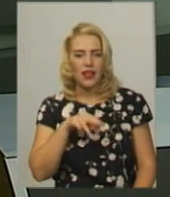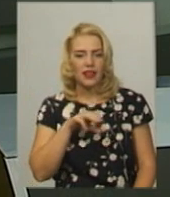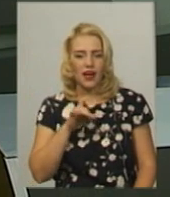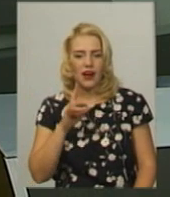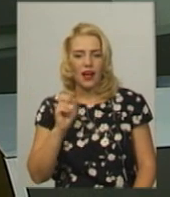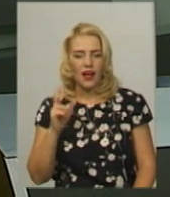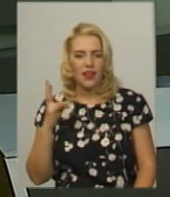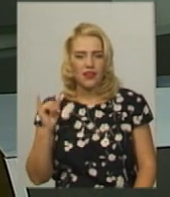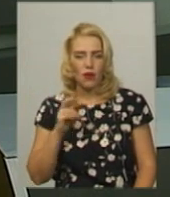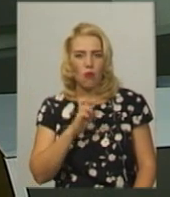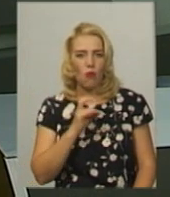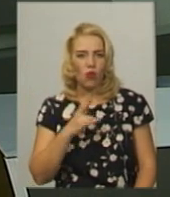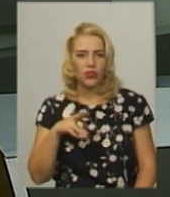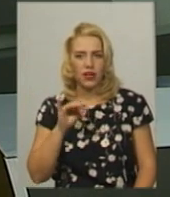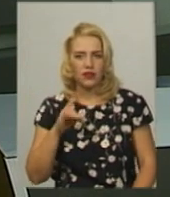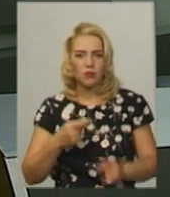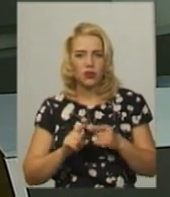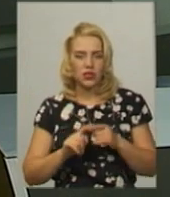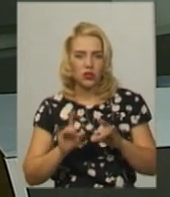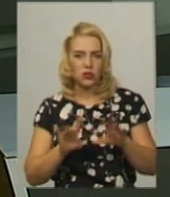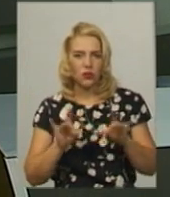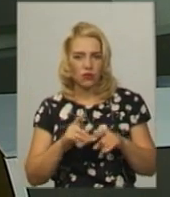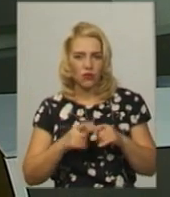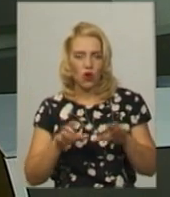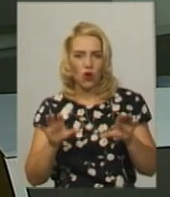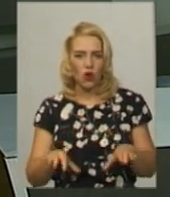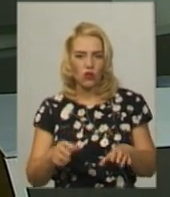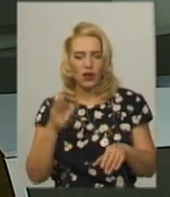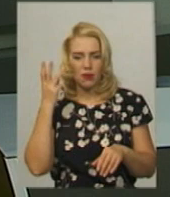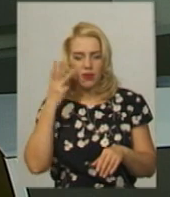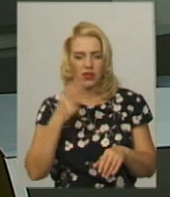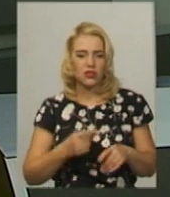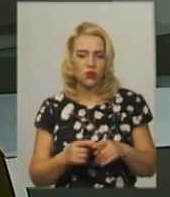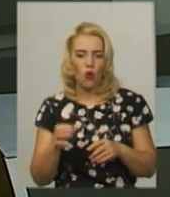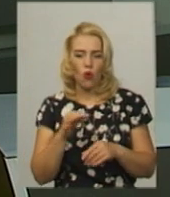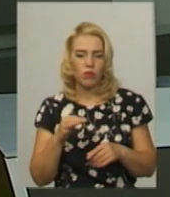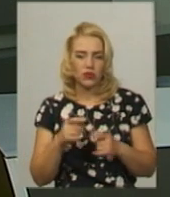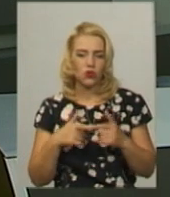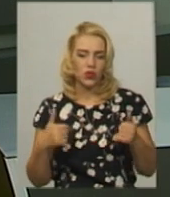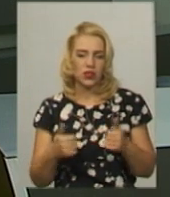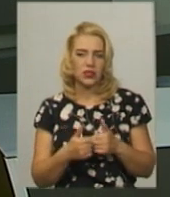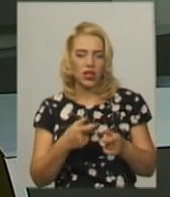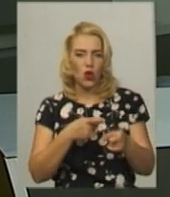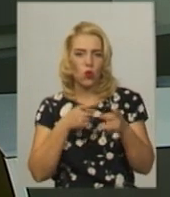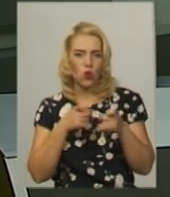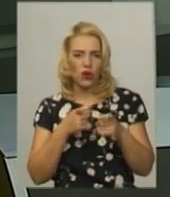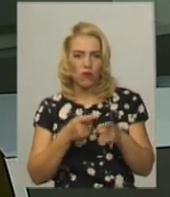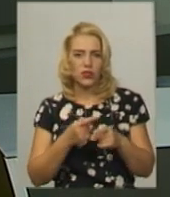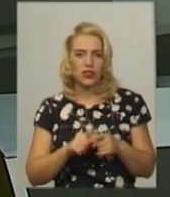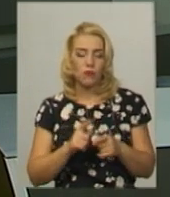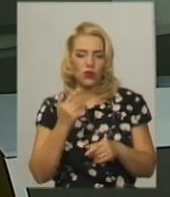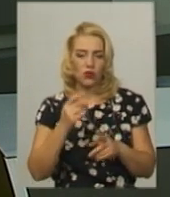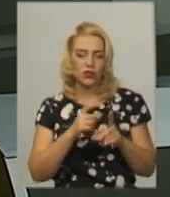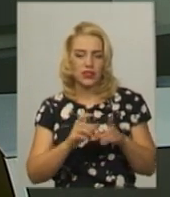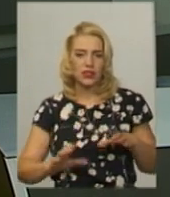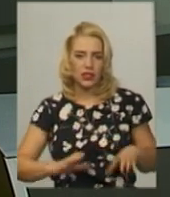і Софія Боднар. Про це повідомив голова Хмельницької обласної федерації кульової стрільби Петро Бардецький. З його слів, змагання